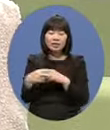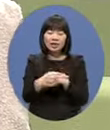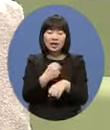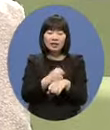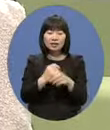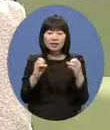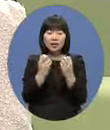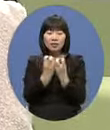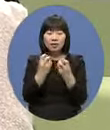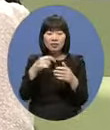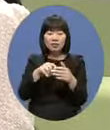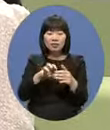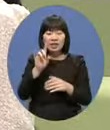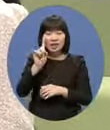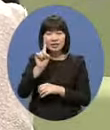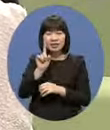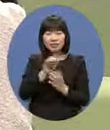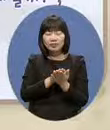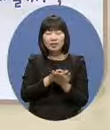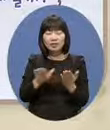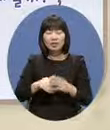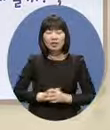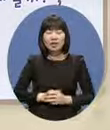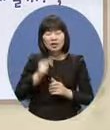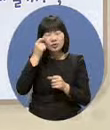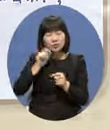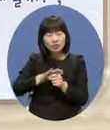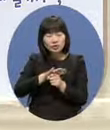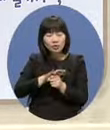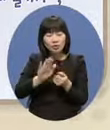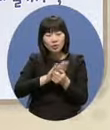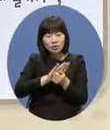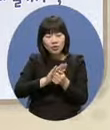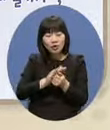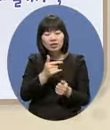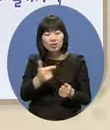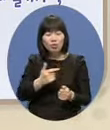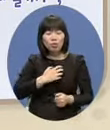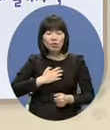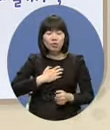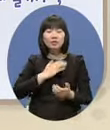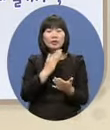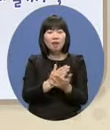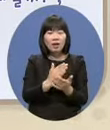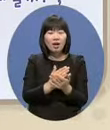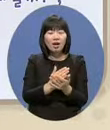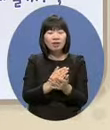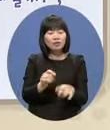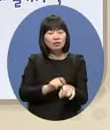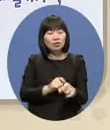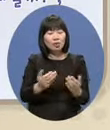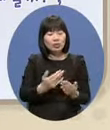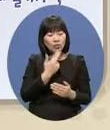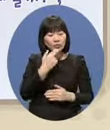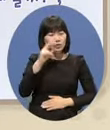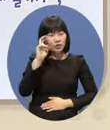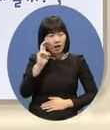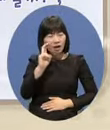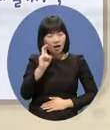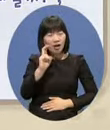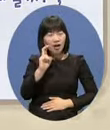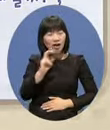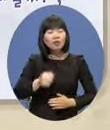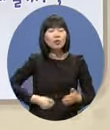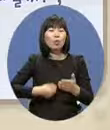대화법 중에 하나가 되고요 동정이나 위로 아 너무 걱정하지 마 별일 아닐 거야 제 발 용기를 내